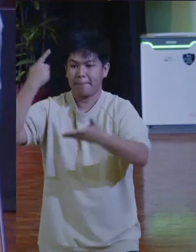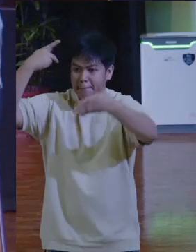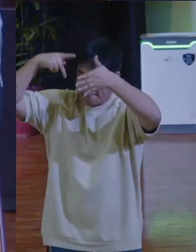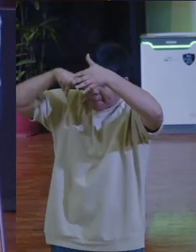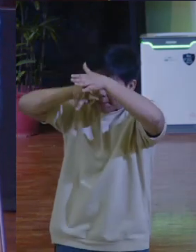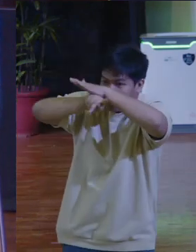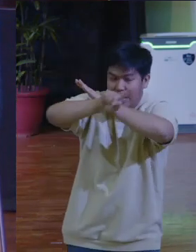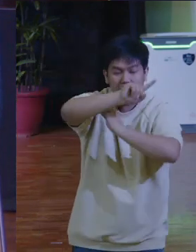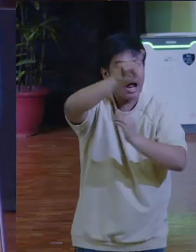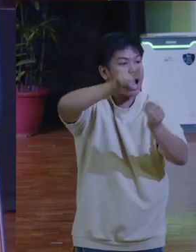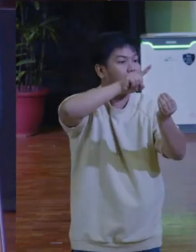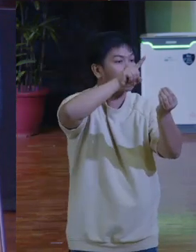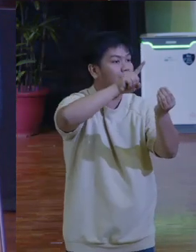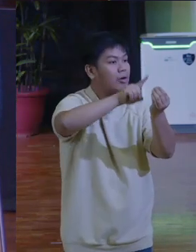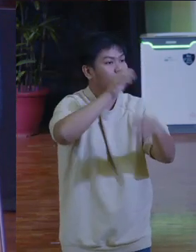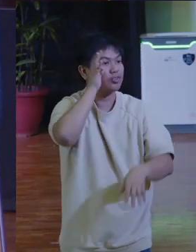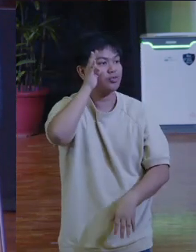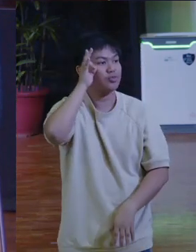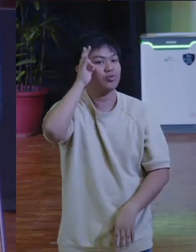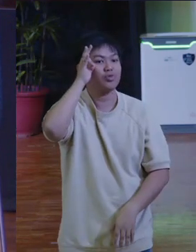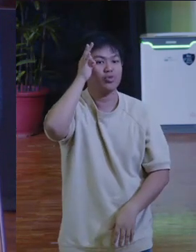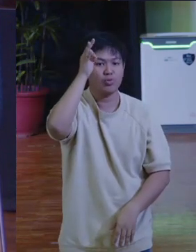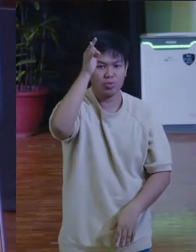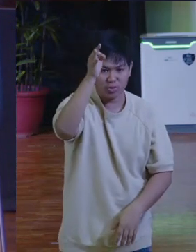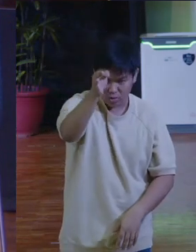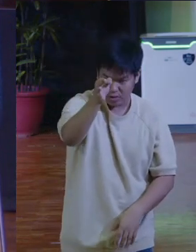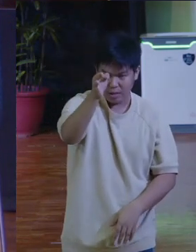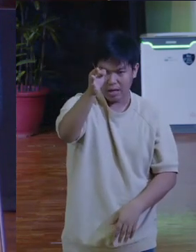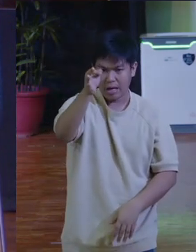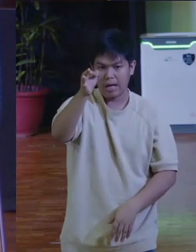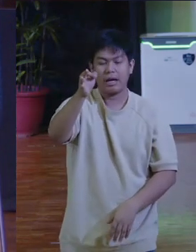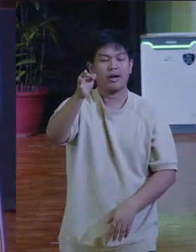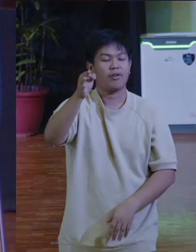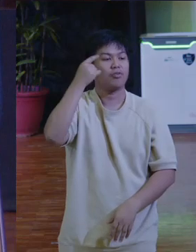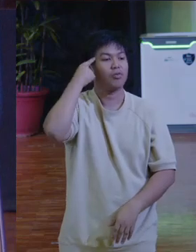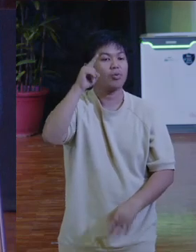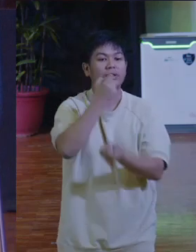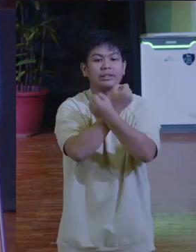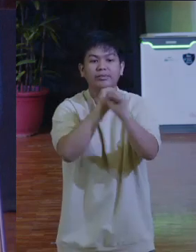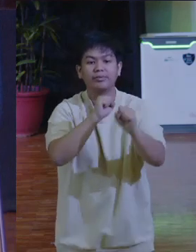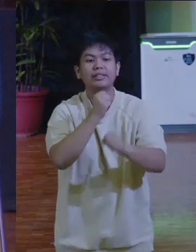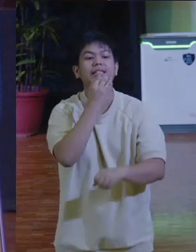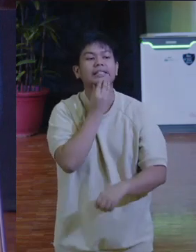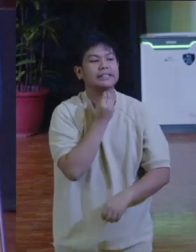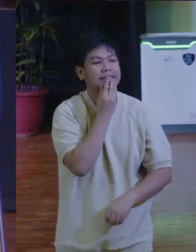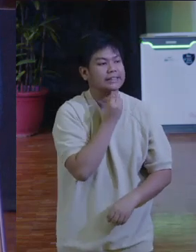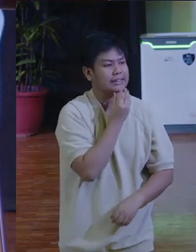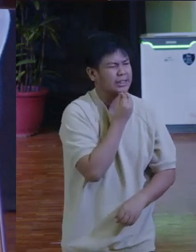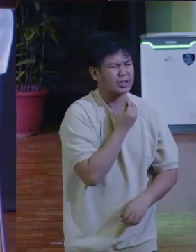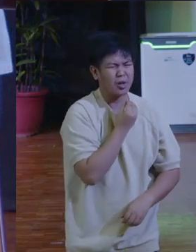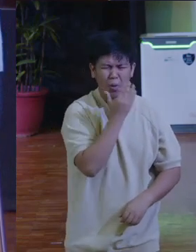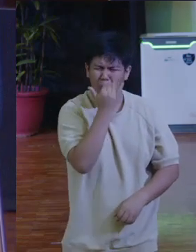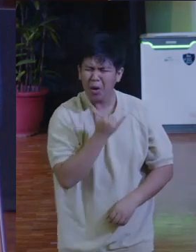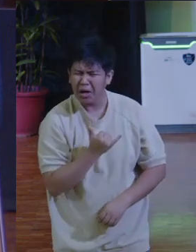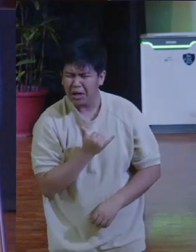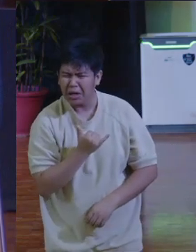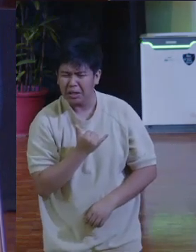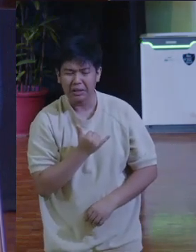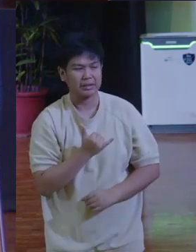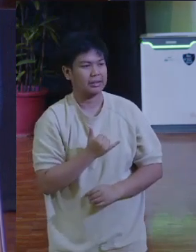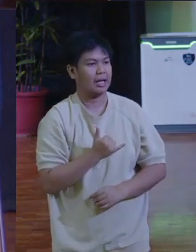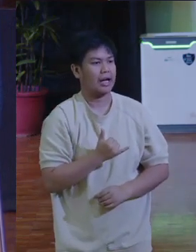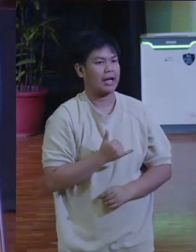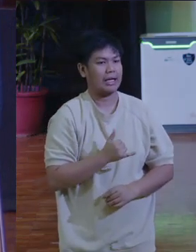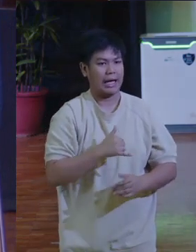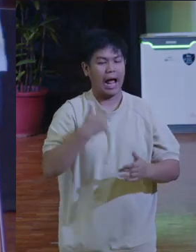sa hinaharap na kalwalhatian ng bayang Israel. At yung pong mas malapit